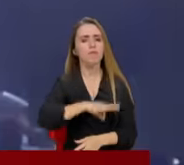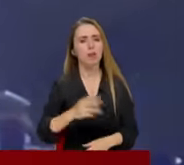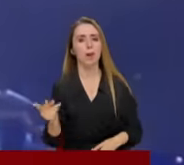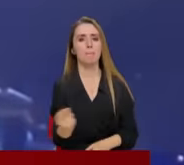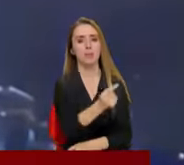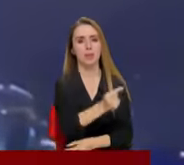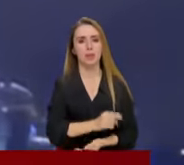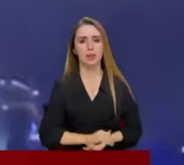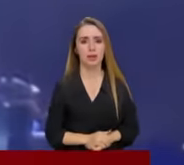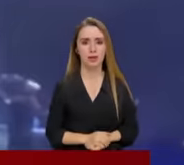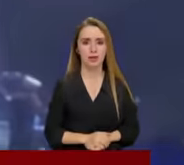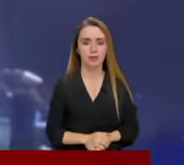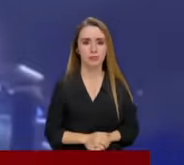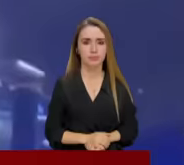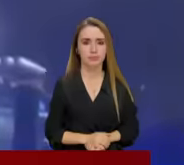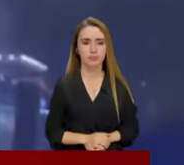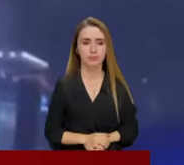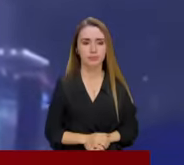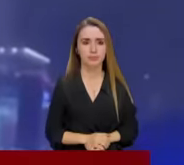kaçtı.